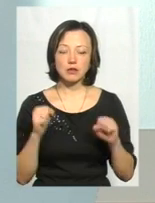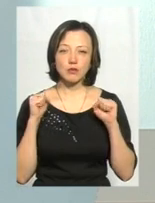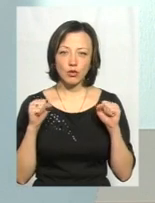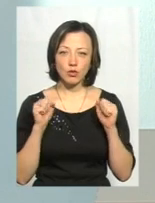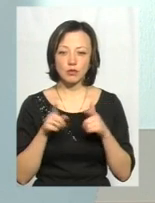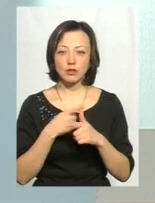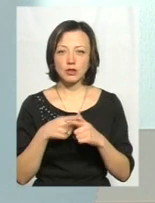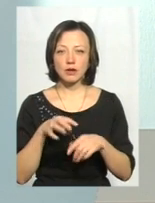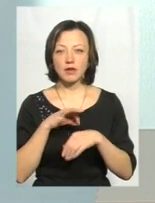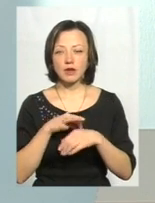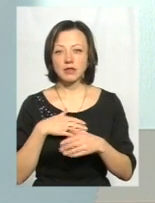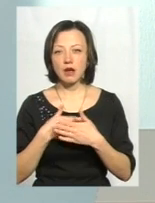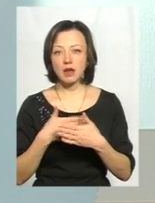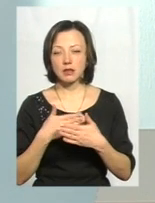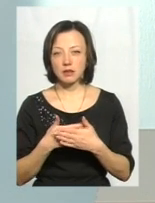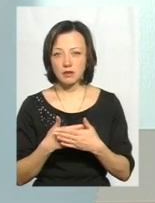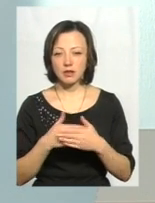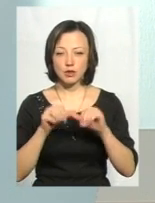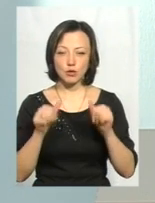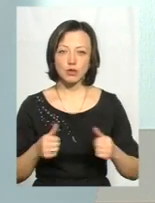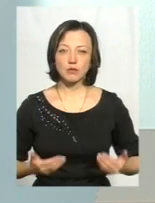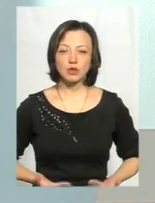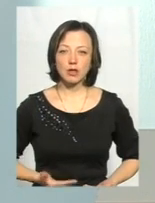чи вести активний здоровий спосіб життя. Вона повинна